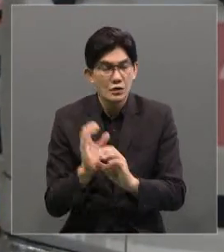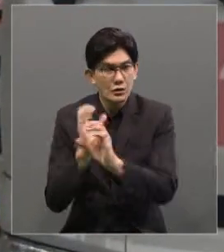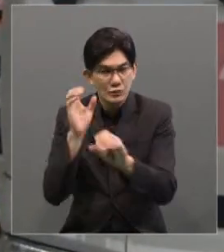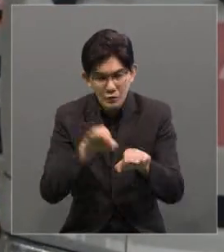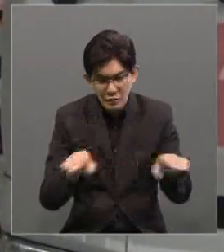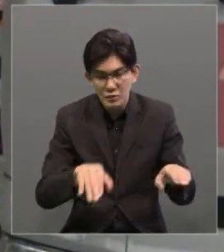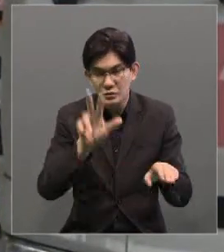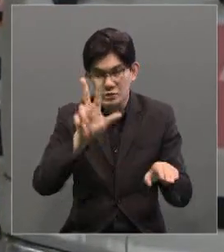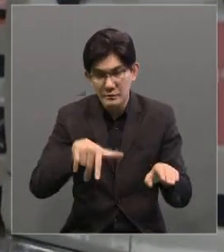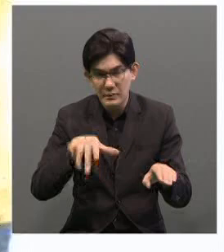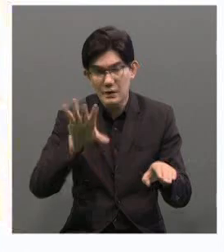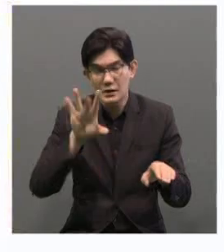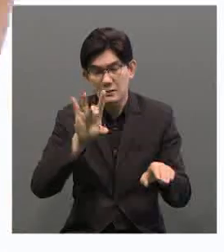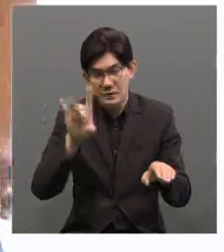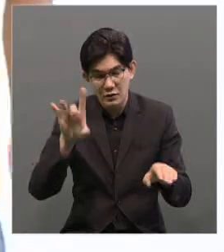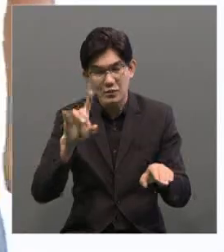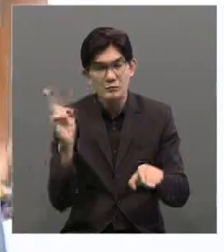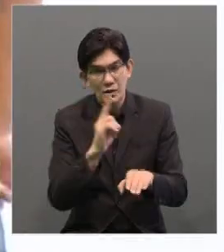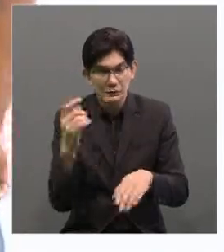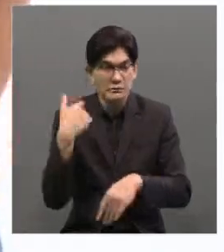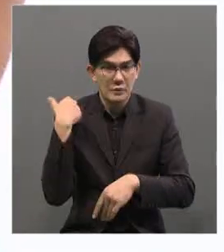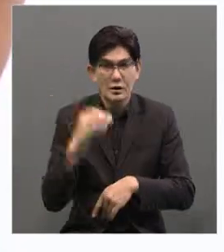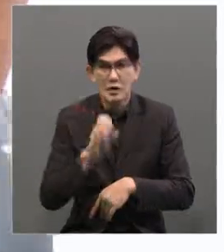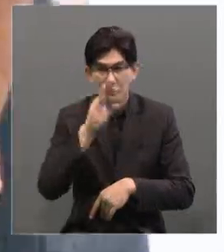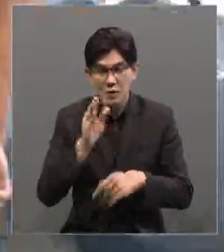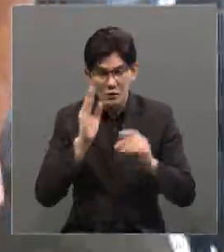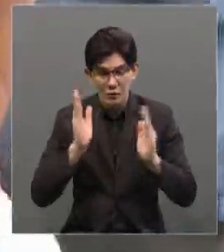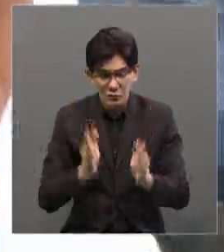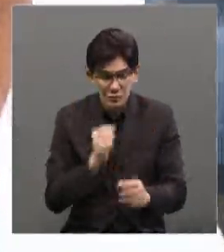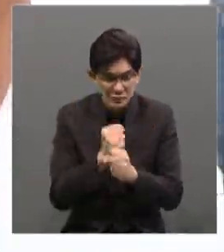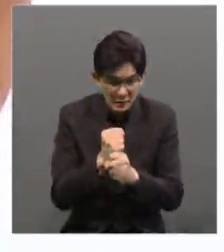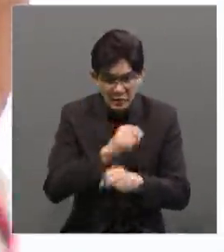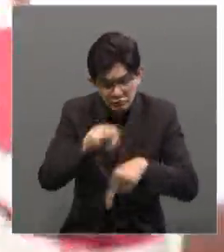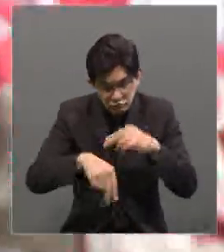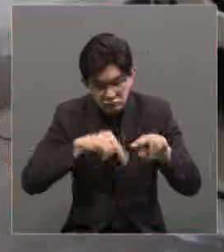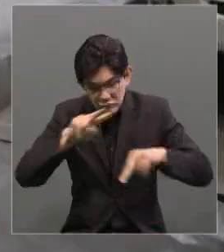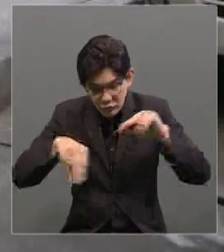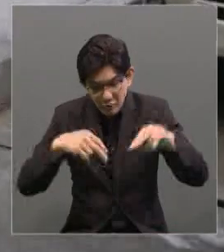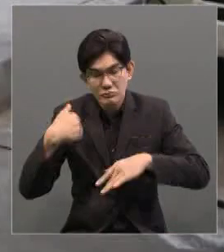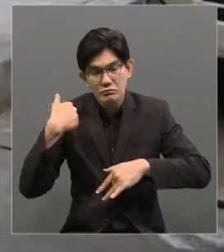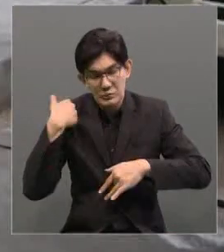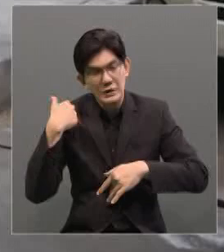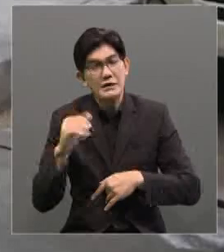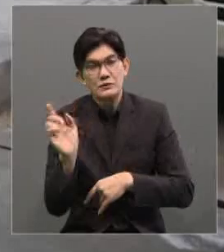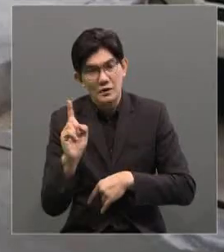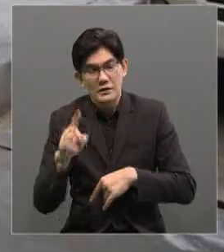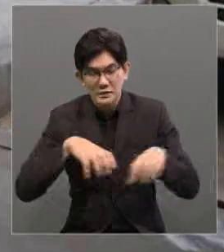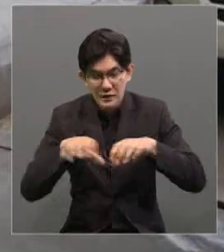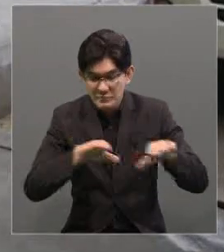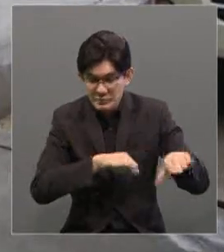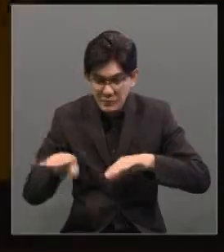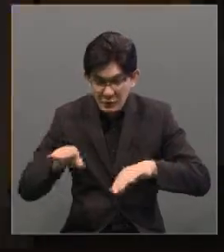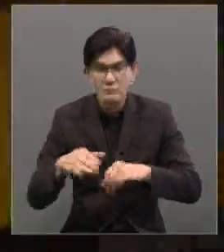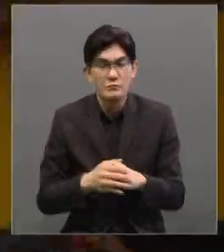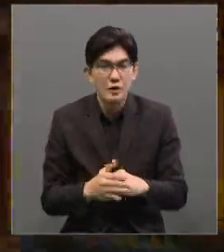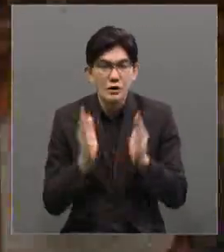ละ 3,800 เที่ยวโดยได้กำชับไปยังนายสถานีเดินรถทั่วประเทศและเจ้าหน้าที่บขส.ที่เกี่ยวข้องบอกว่าให้จัดเตรียมความพร้อม